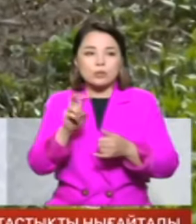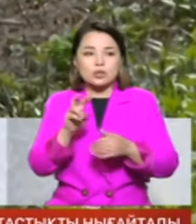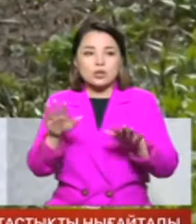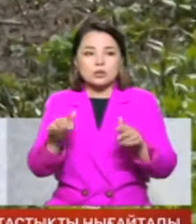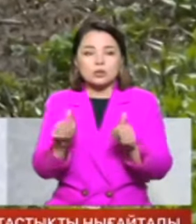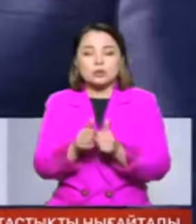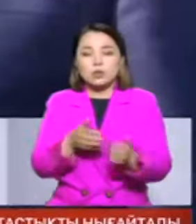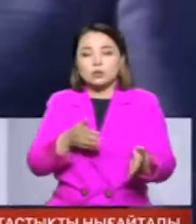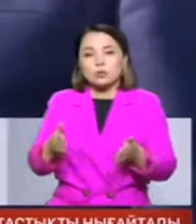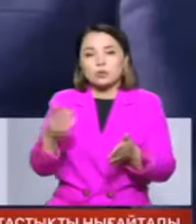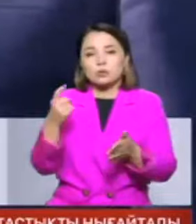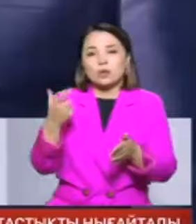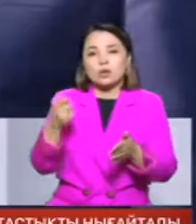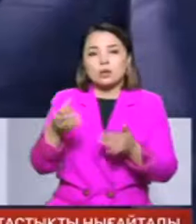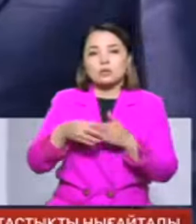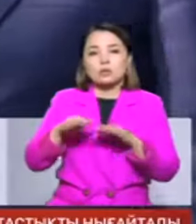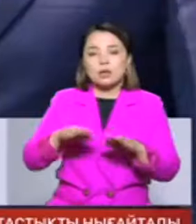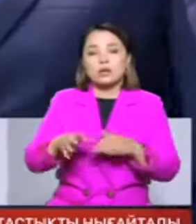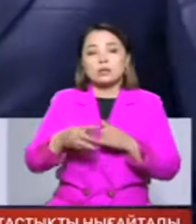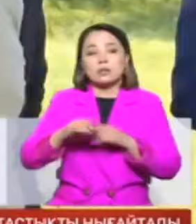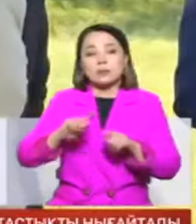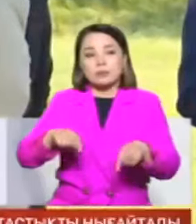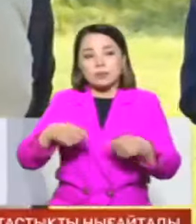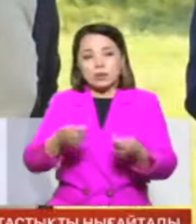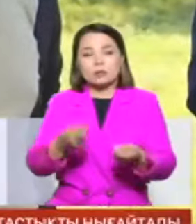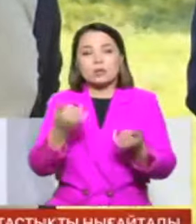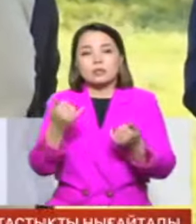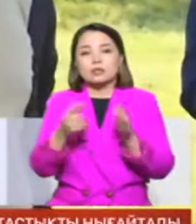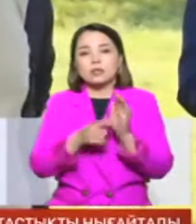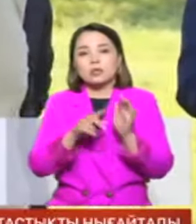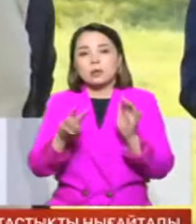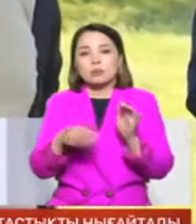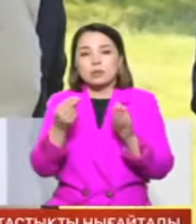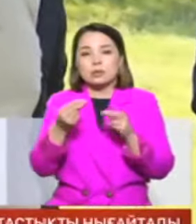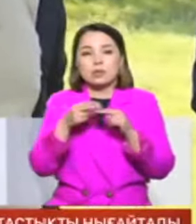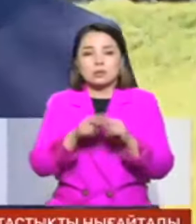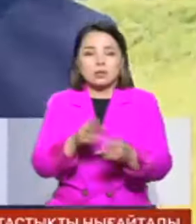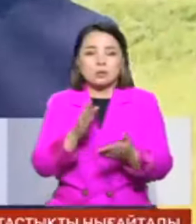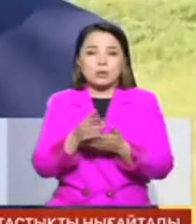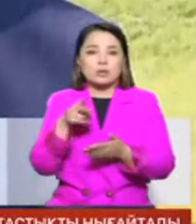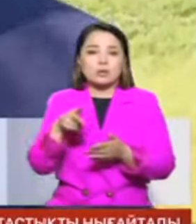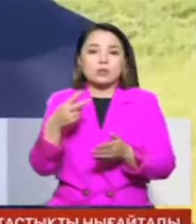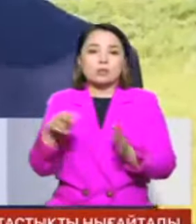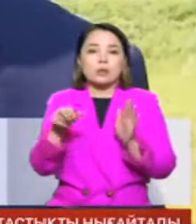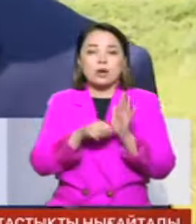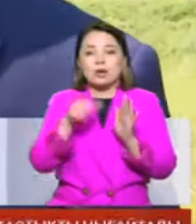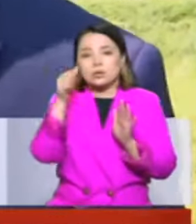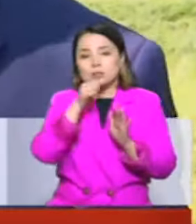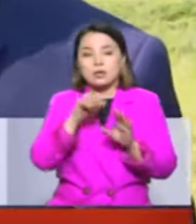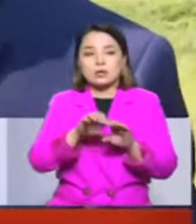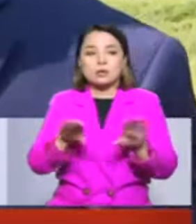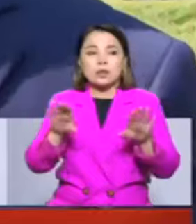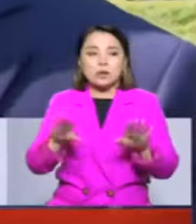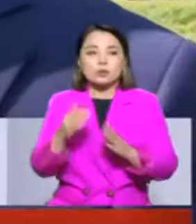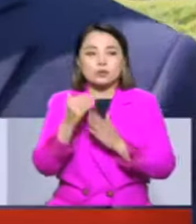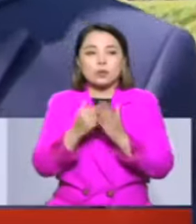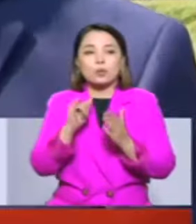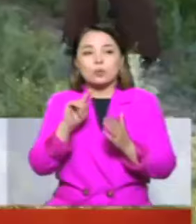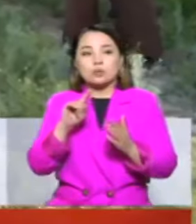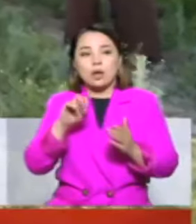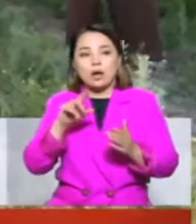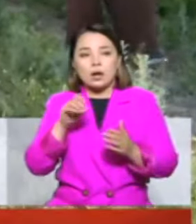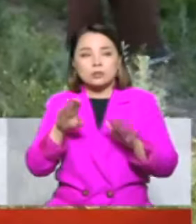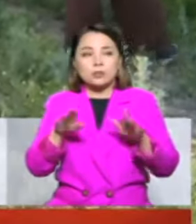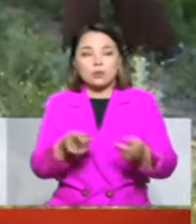төменгі жағынан 100 гектардан астам жер беріліп, қазынадан 7 миллиард теңге бөлінген. 2026 жылы кәріз жүйесін Ұзынағаш